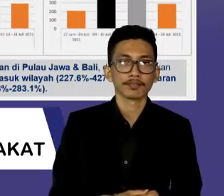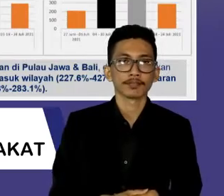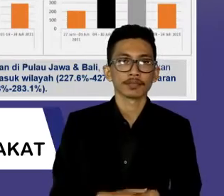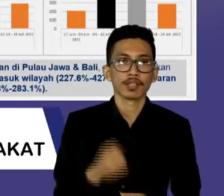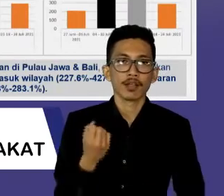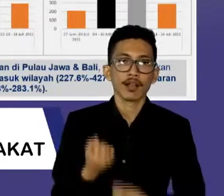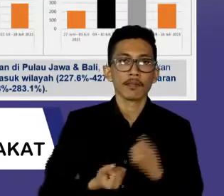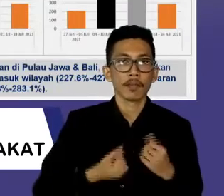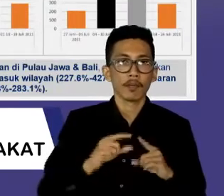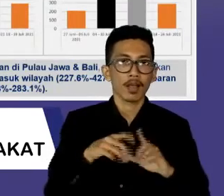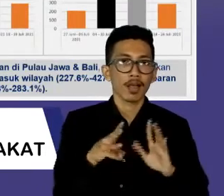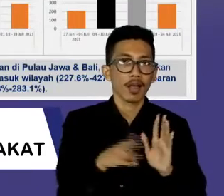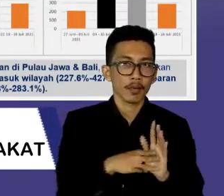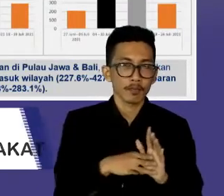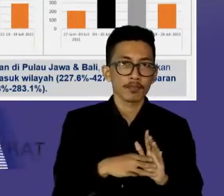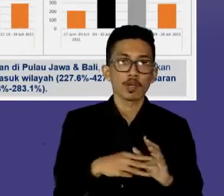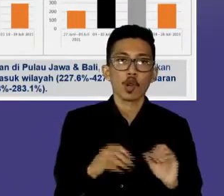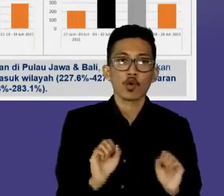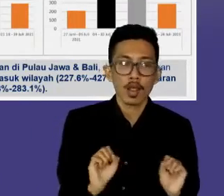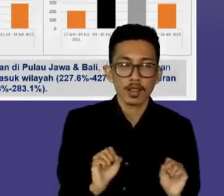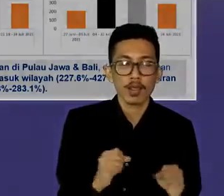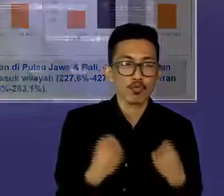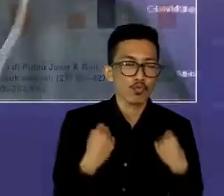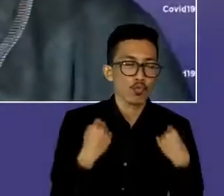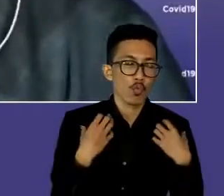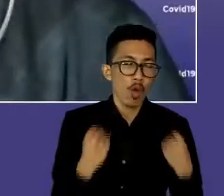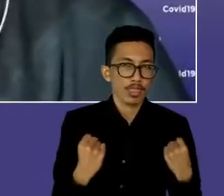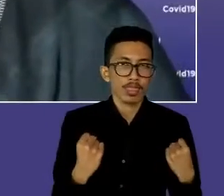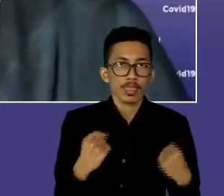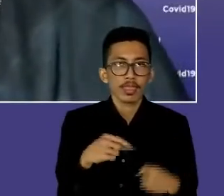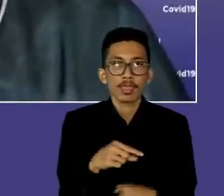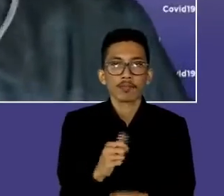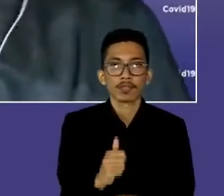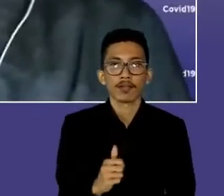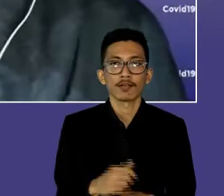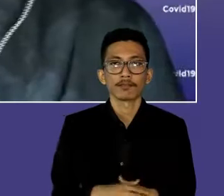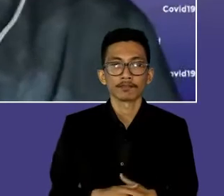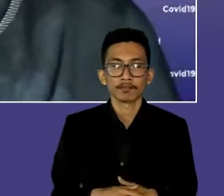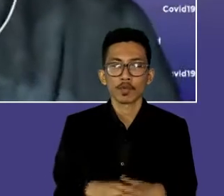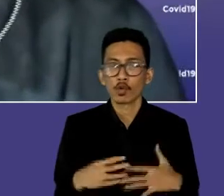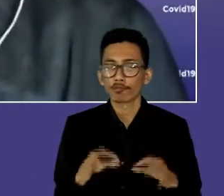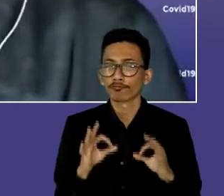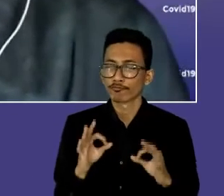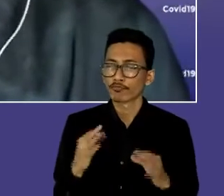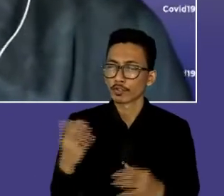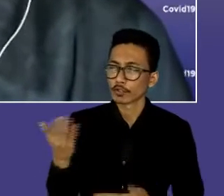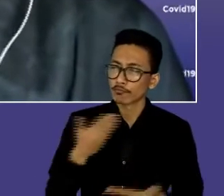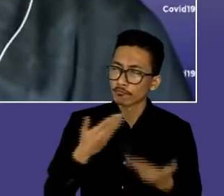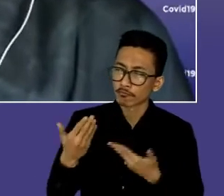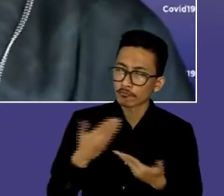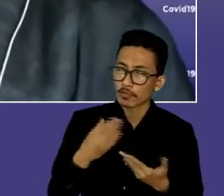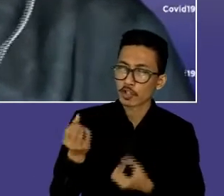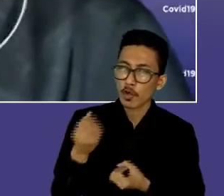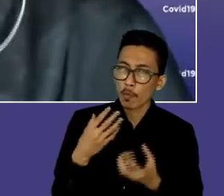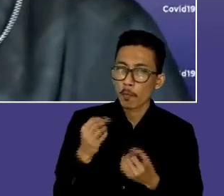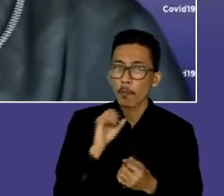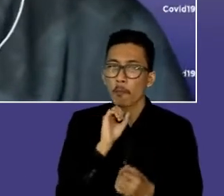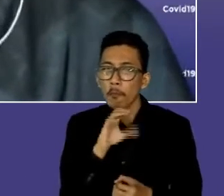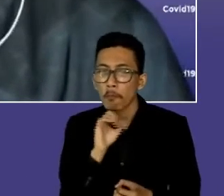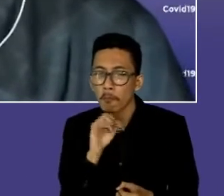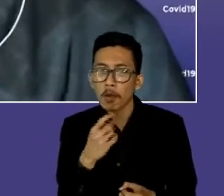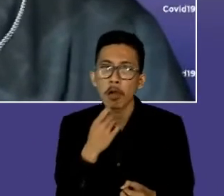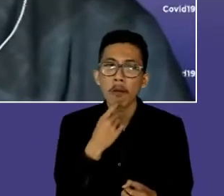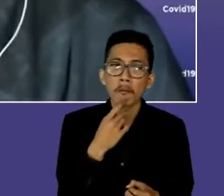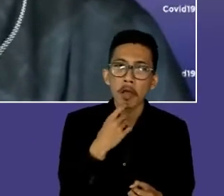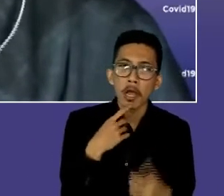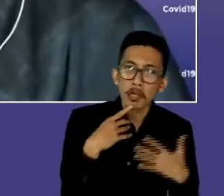kegiatan-kegiatan PPKM darurat semakin diperkuat. Iya, ini menjawab semua pertanyaan yang berhubungan apa aja sih di posko, ngapain aja,